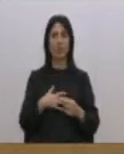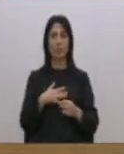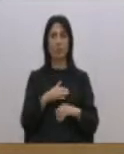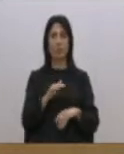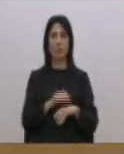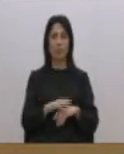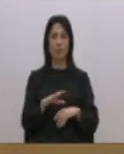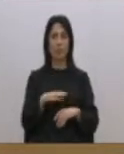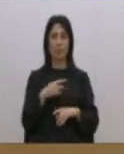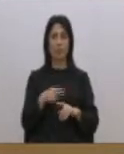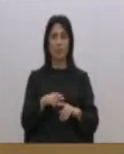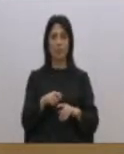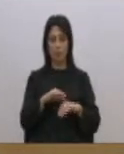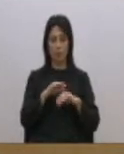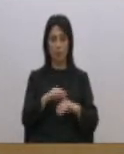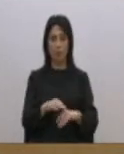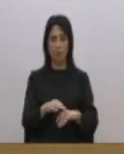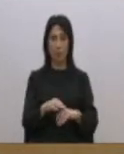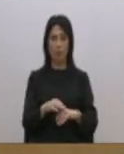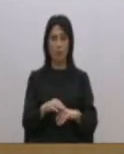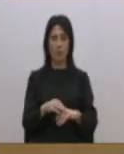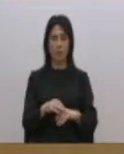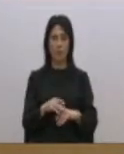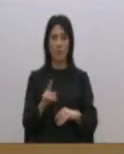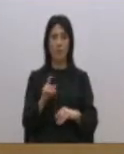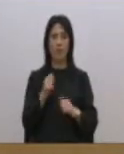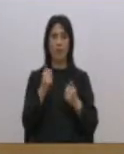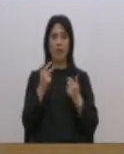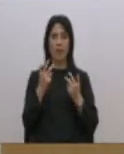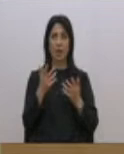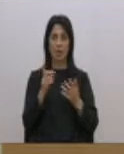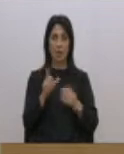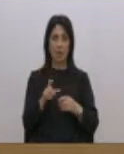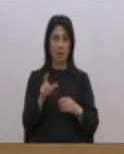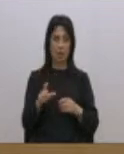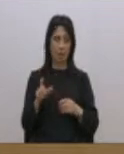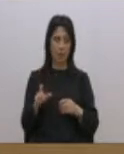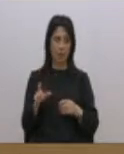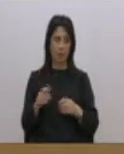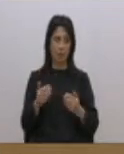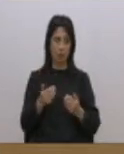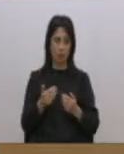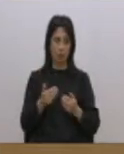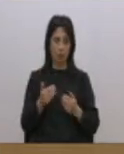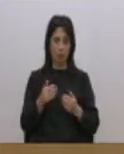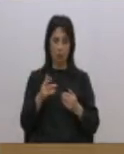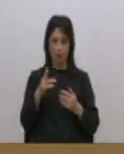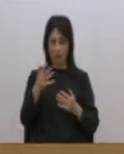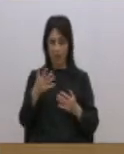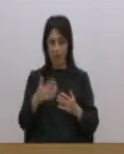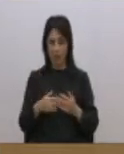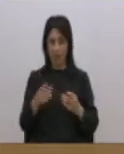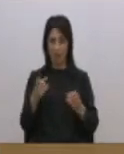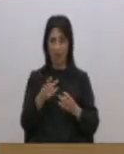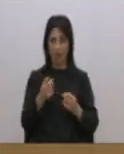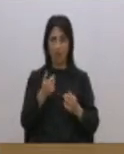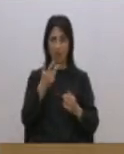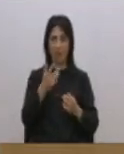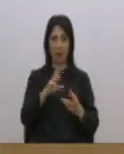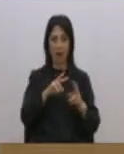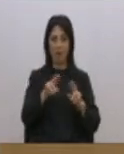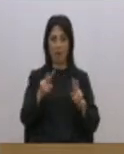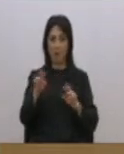factorii hoda, ne vicira colos. Ramdeni adamianis, schore bizgasic zeganeba dacir, dar ramdeni